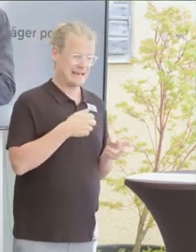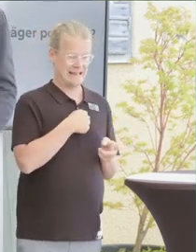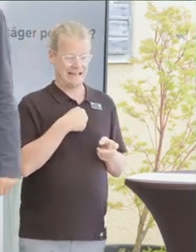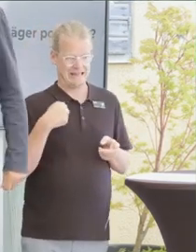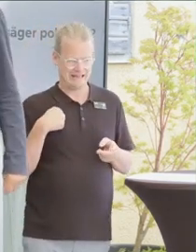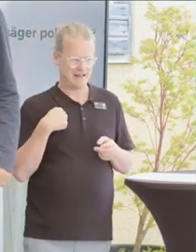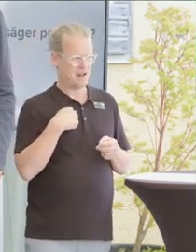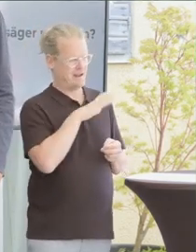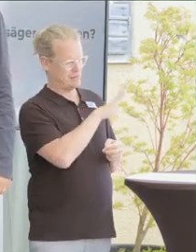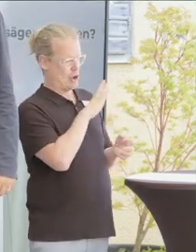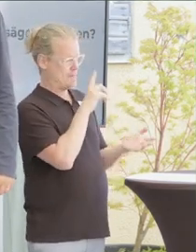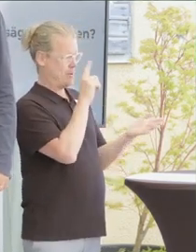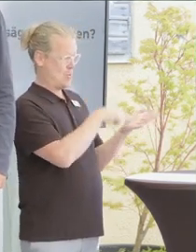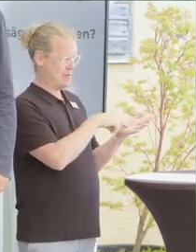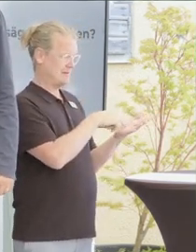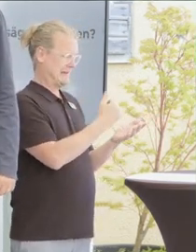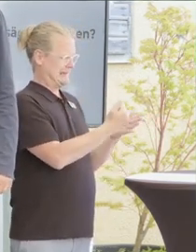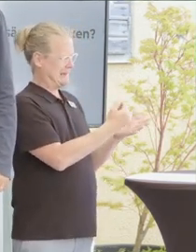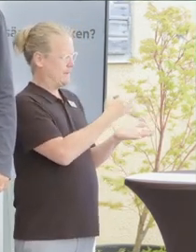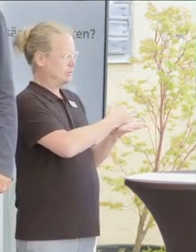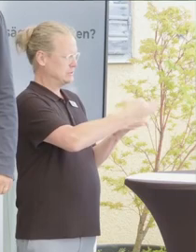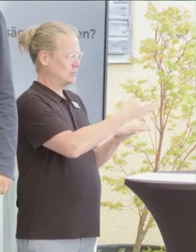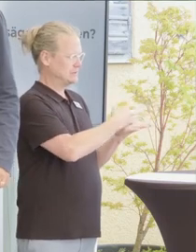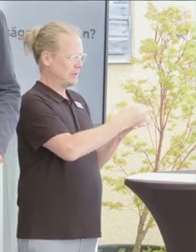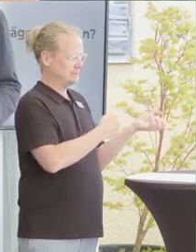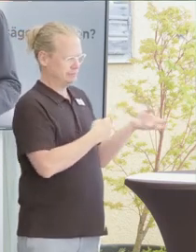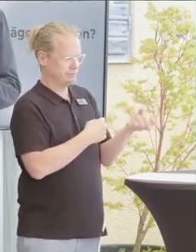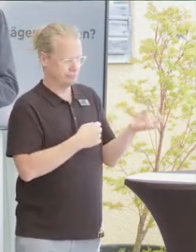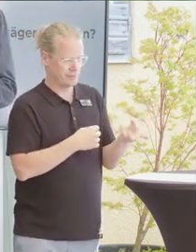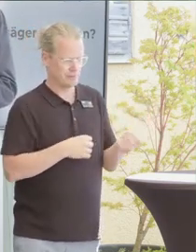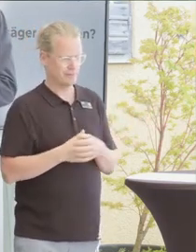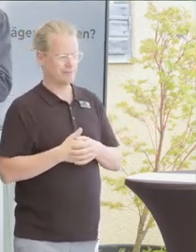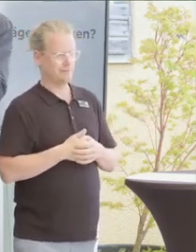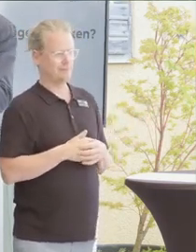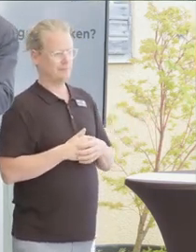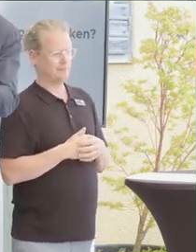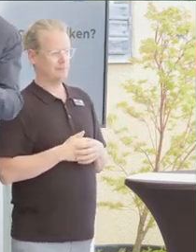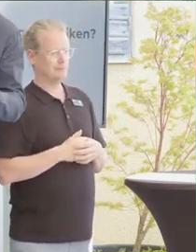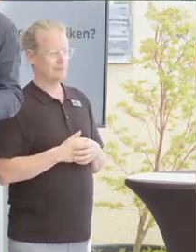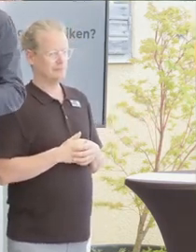som skulle implementera EU-direktivet